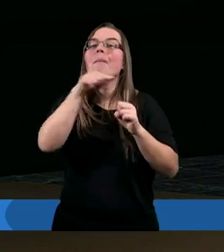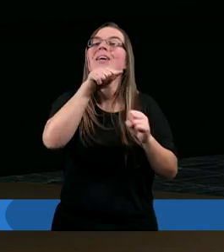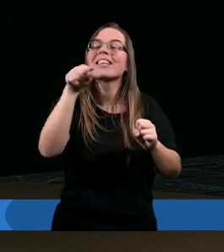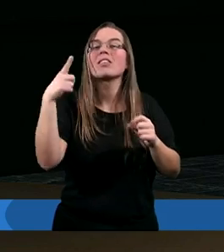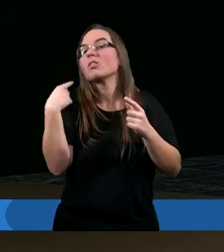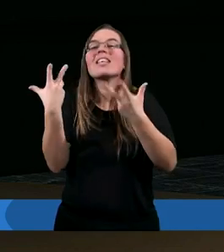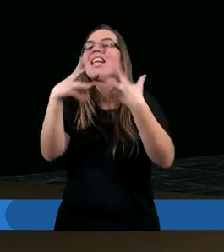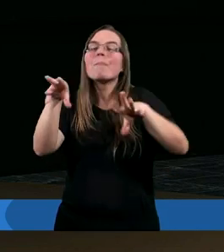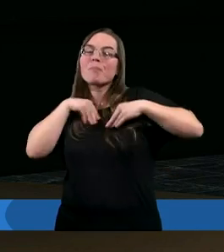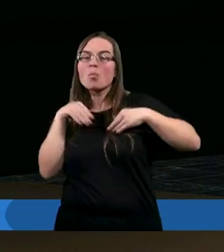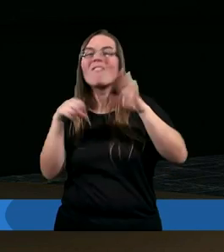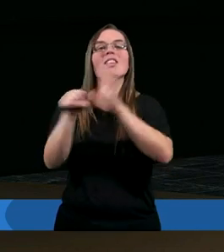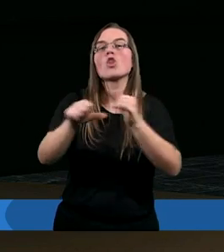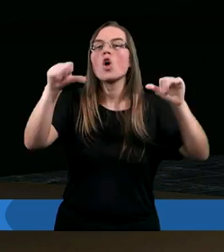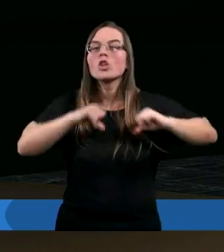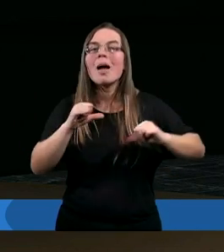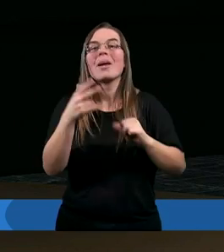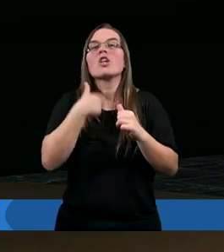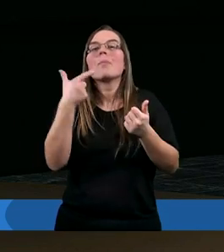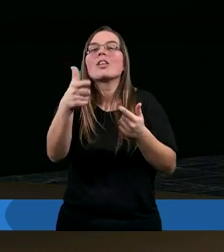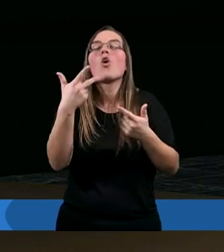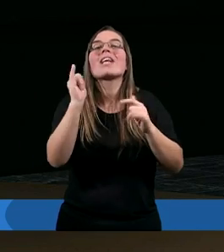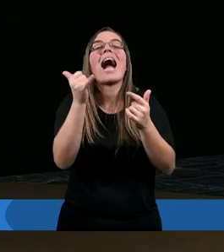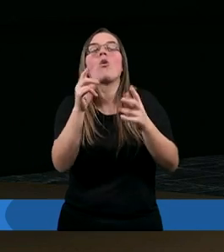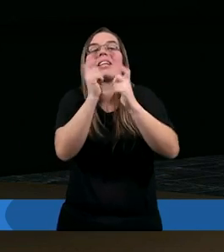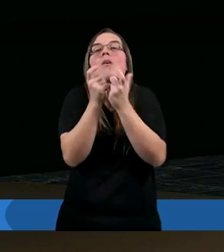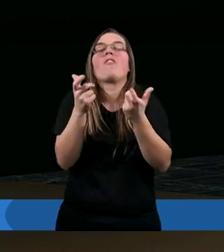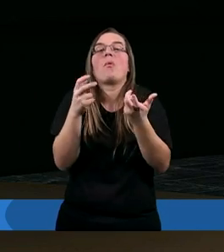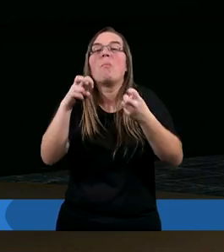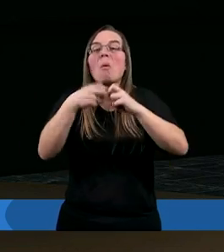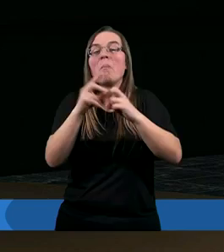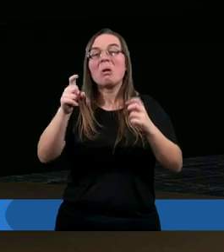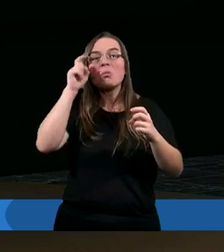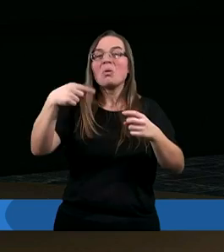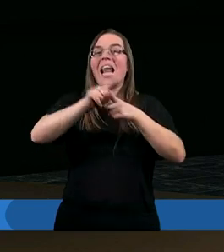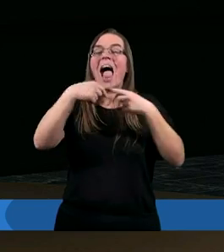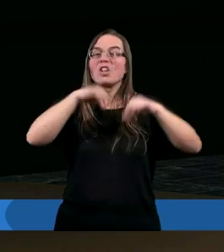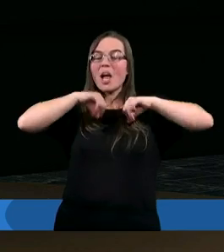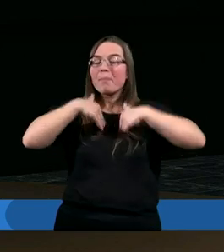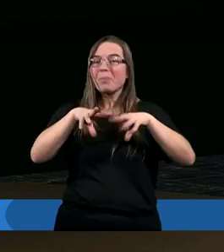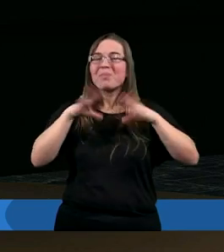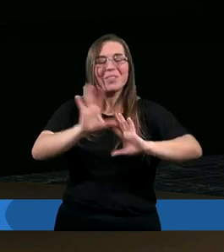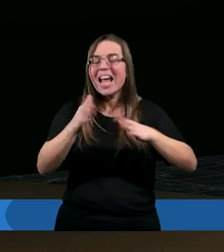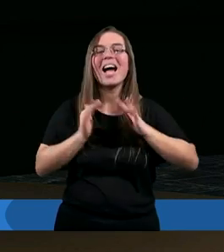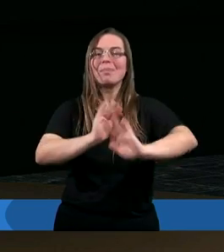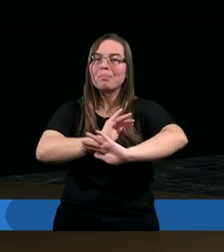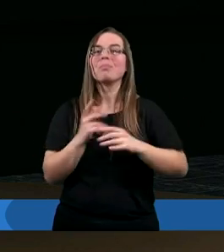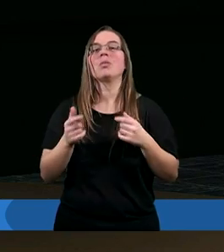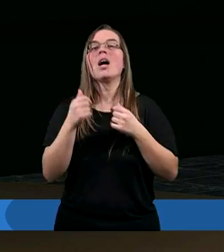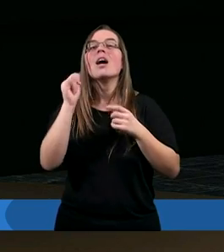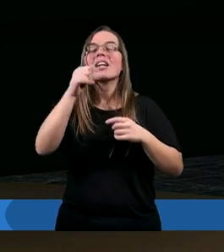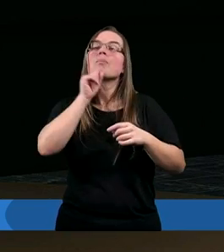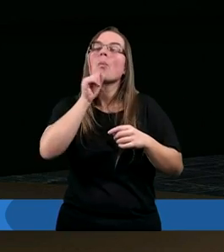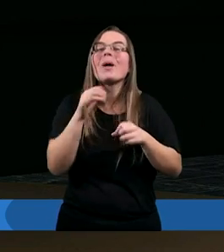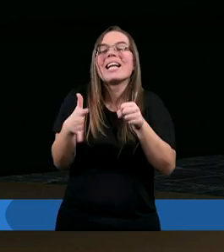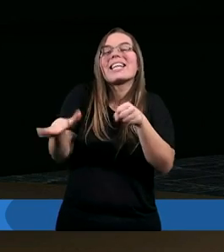siebie, żeby nie traktowała tego jako całkowitą prawdę. A wiedziałem też, że druga strona tymi atakami próbuje